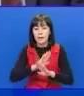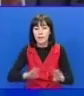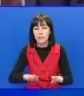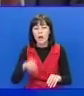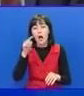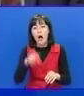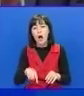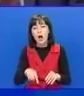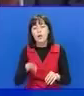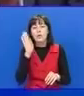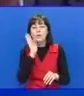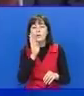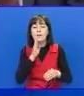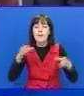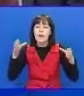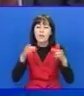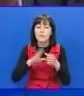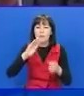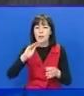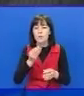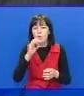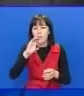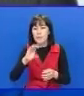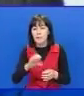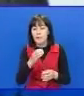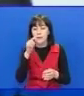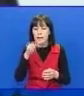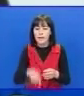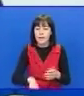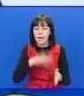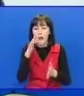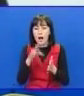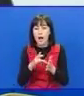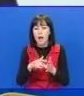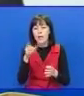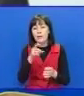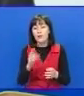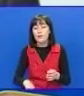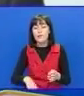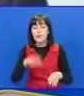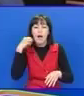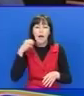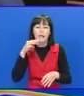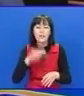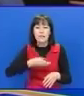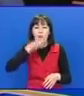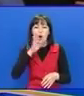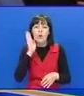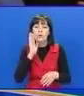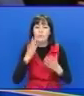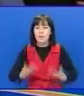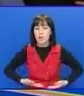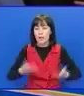Ал су ресурстары маркетинг жауапкершілігі шектеулі серіктестігінің қала тұрғындарын сапалы ауызсумен қамтамасыз ету жағдайы